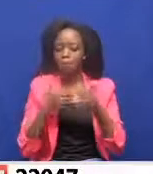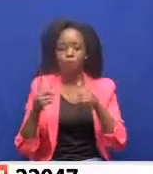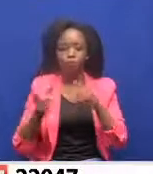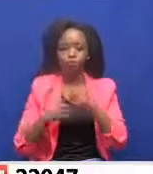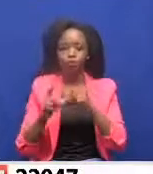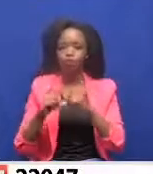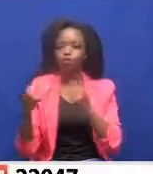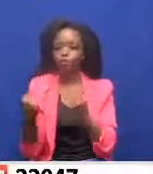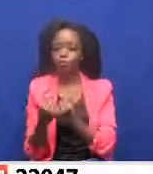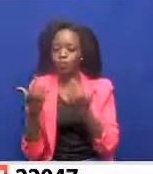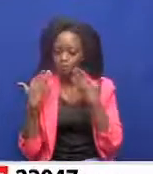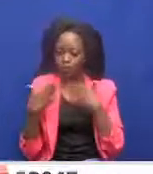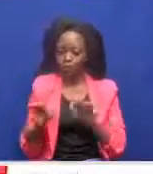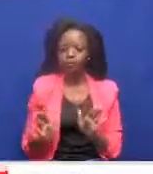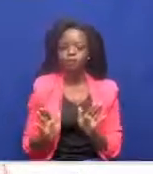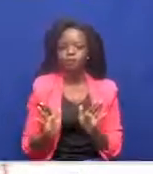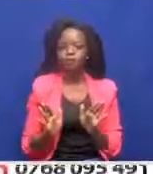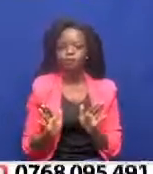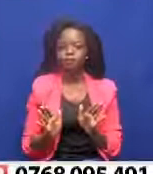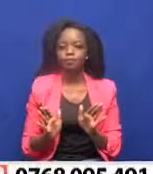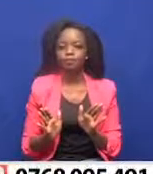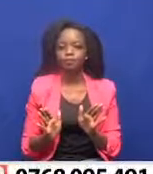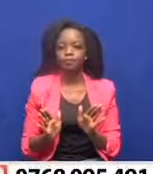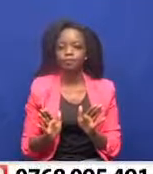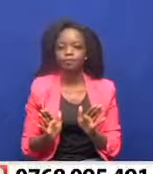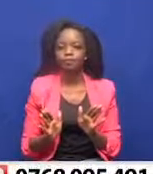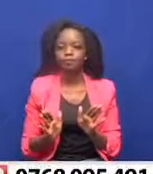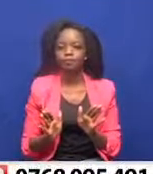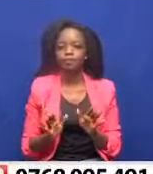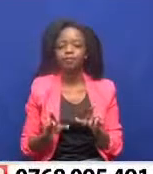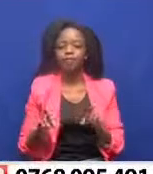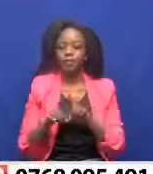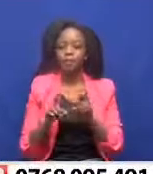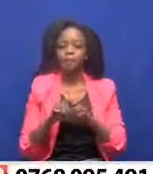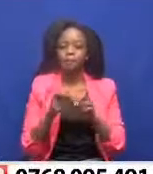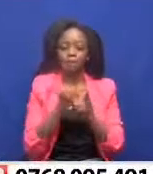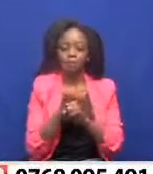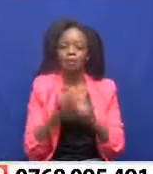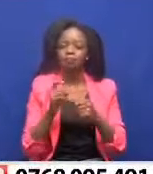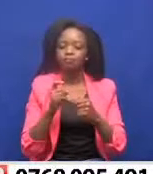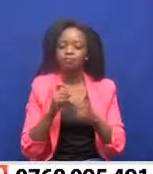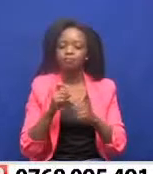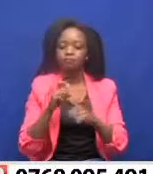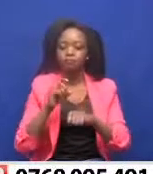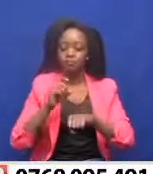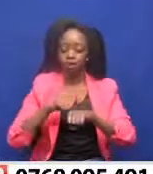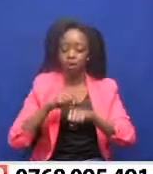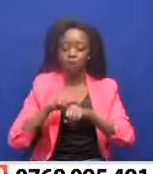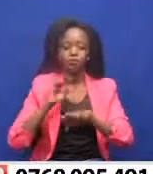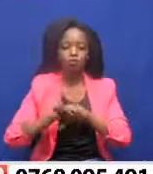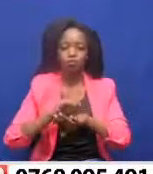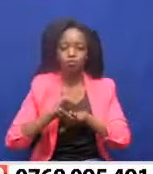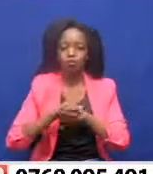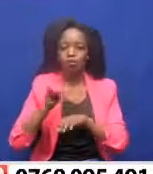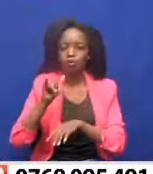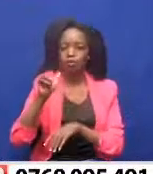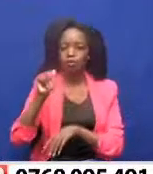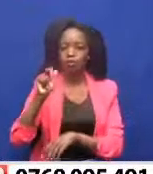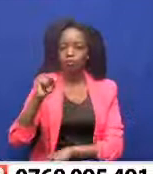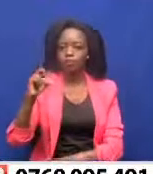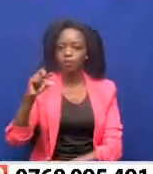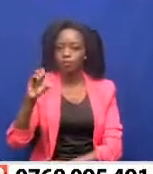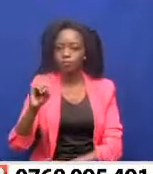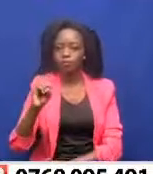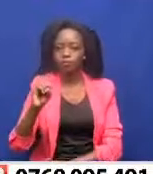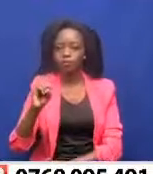6 tumalize msimu. The triumph, however, marked the untimely end of the younger Ambani marriage.